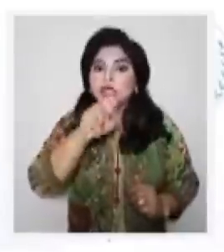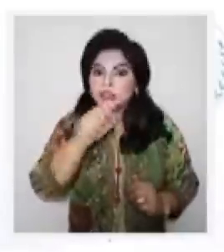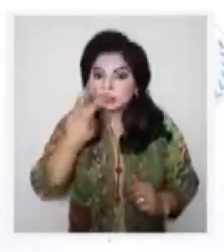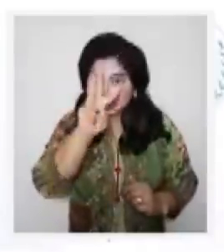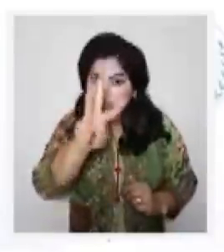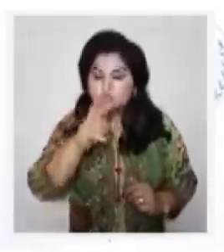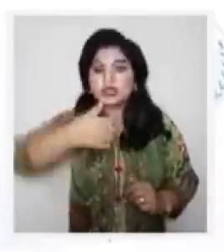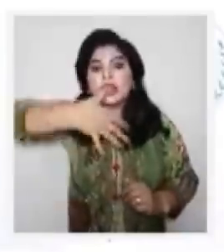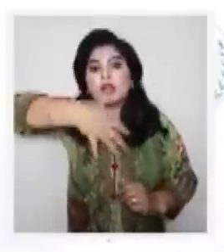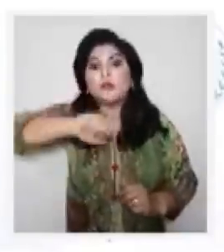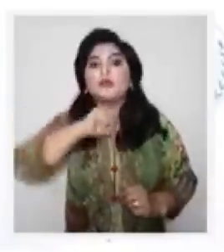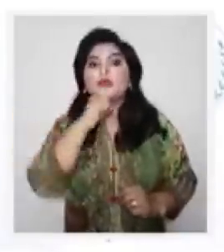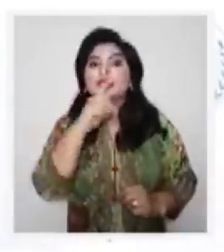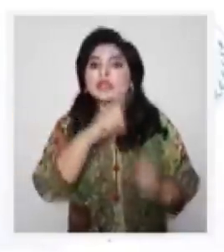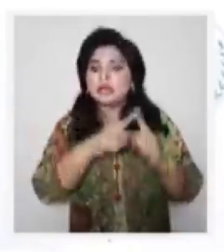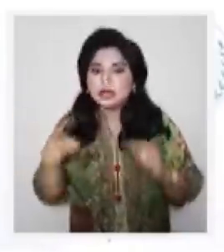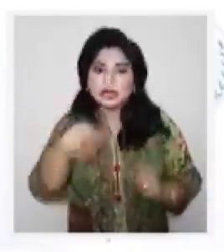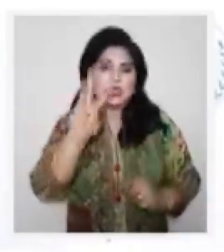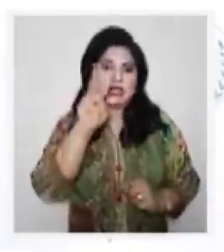14 জন, 71 থেকে 80 3 জন,